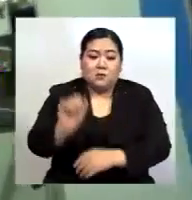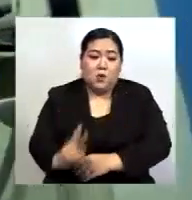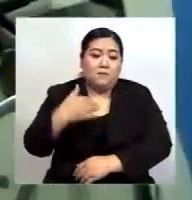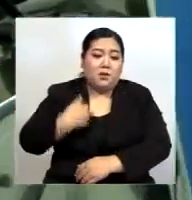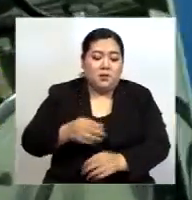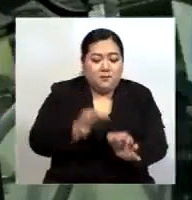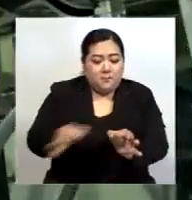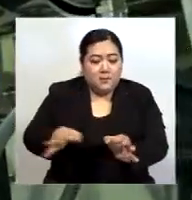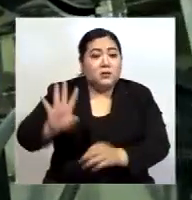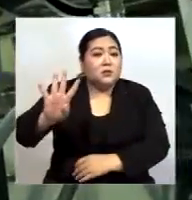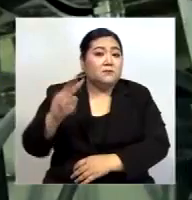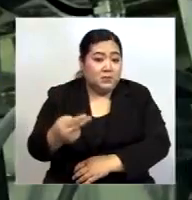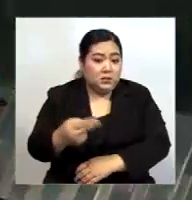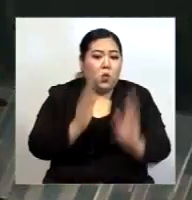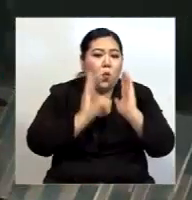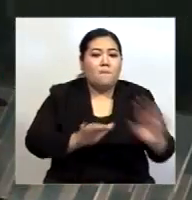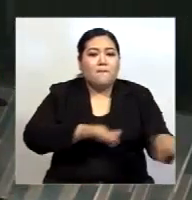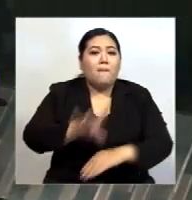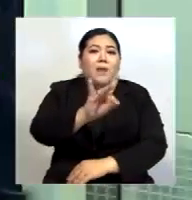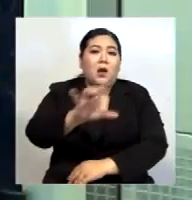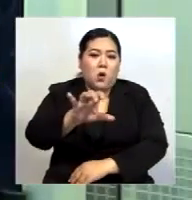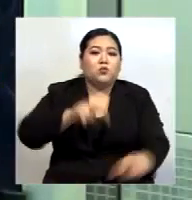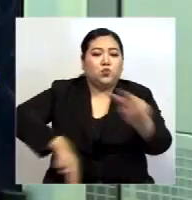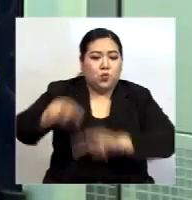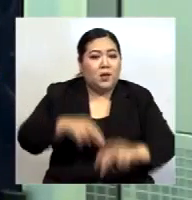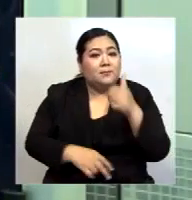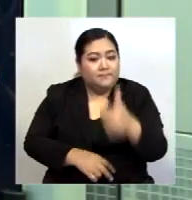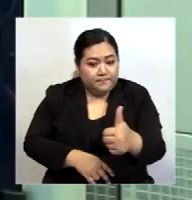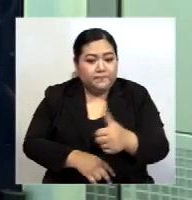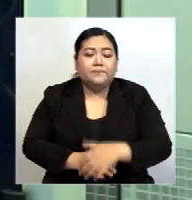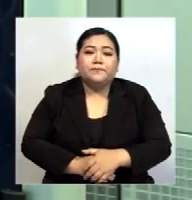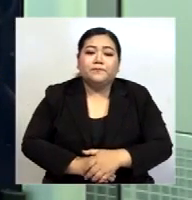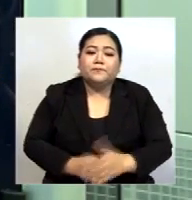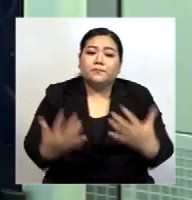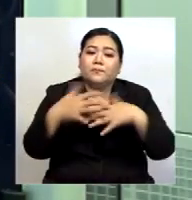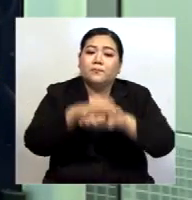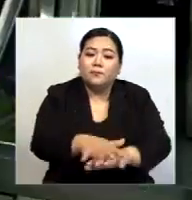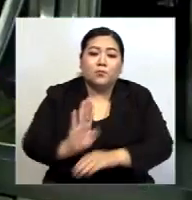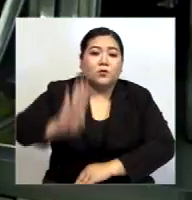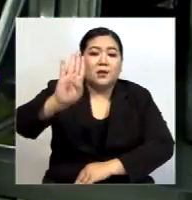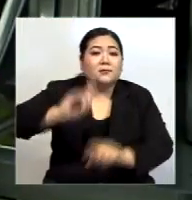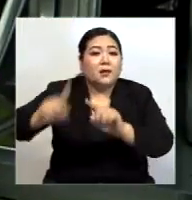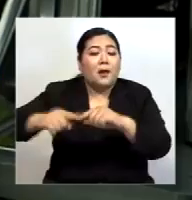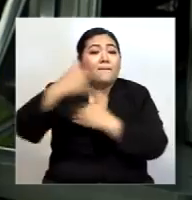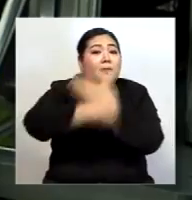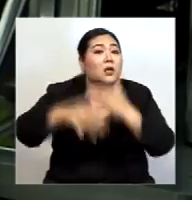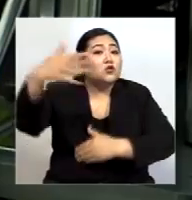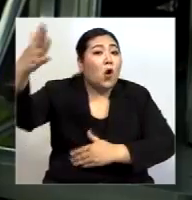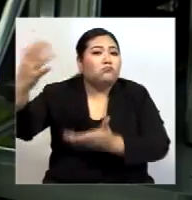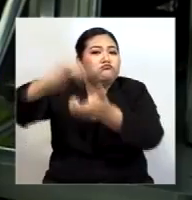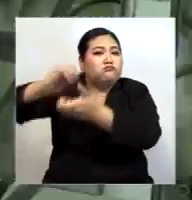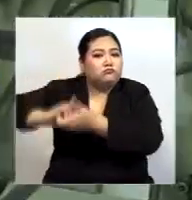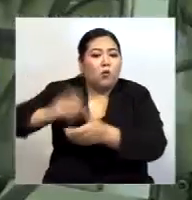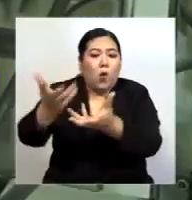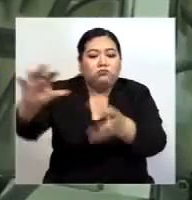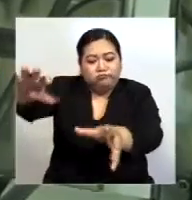องรับผู้ป่วยได้ประมาณ800คนรวมทั้งประสานงานกับบริษัทผู้ผลิตวัตถุดิบในต่างประเทศเพื่อนำเข้าวัตถุดิบ